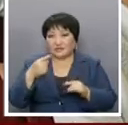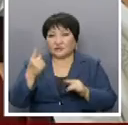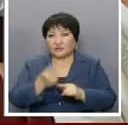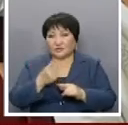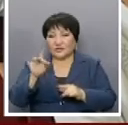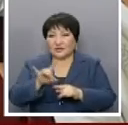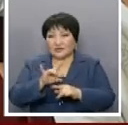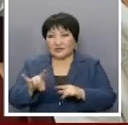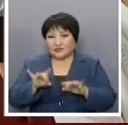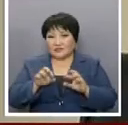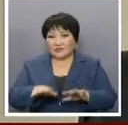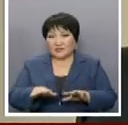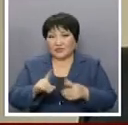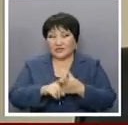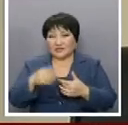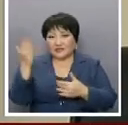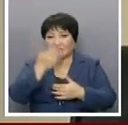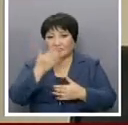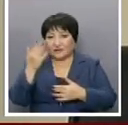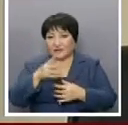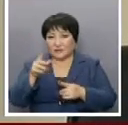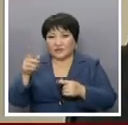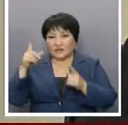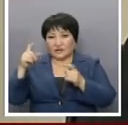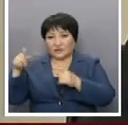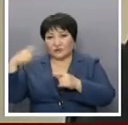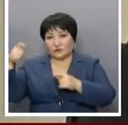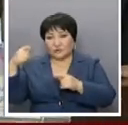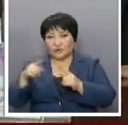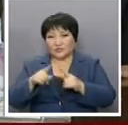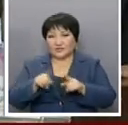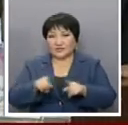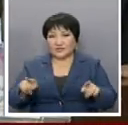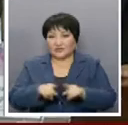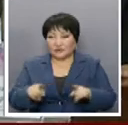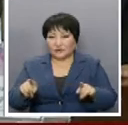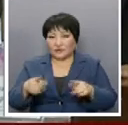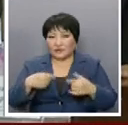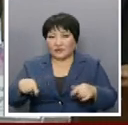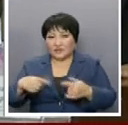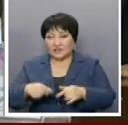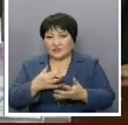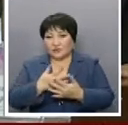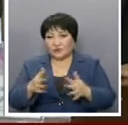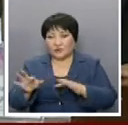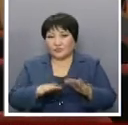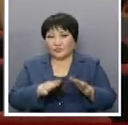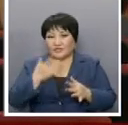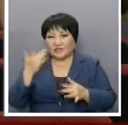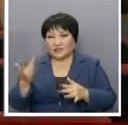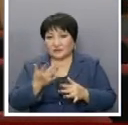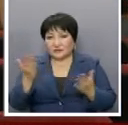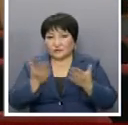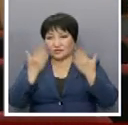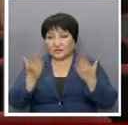істерге байланысты фильм түсіру. Ал дінді дұрыстап насихаттау аясында мекемелерде түрлі дәрістер оқытылмақ екен. Сонымен қатар Алматы қаласындағы